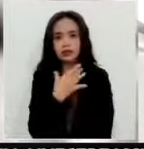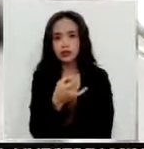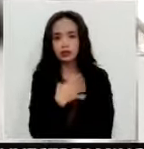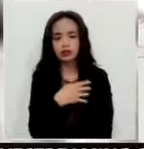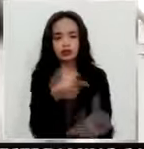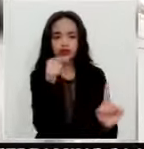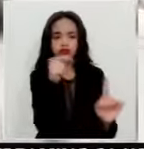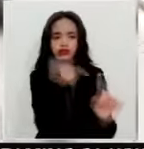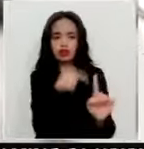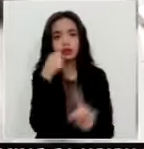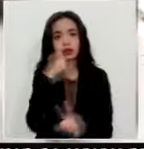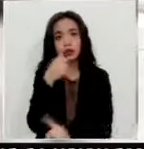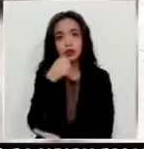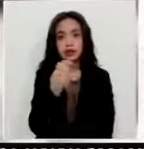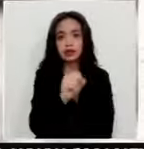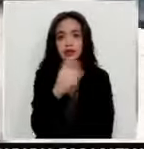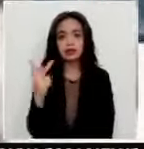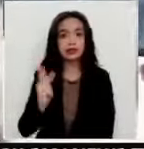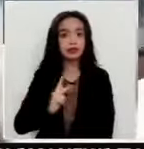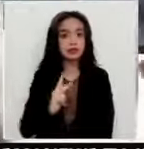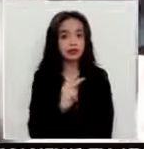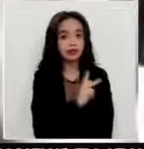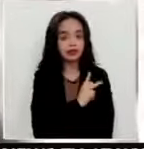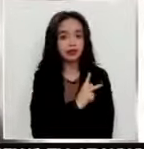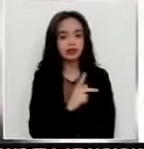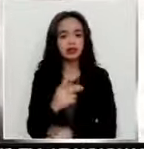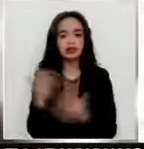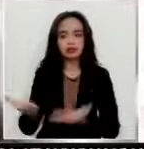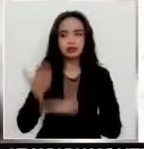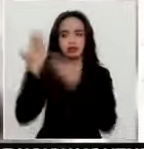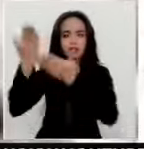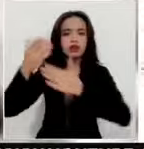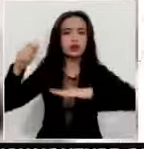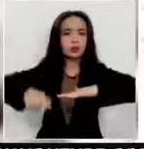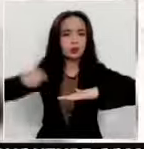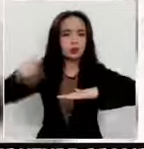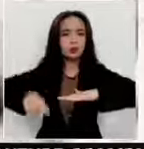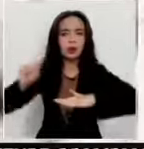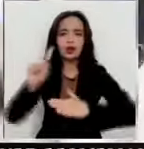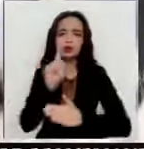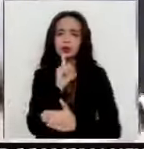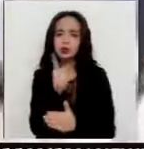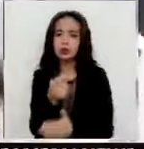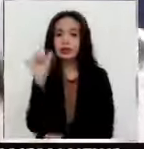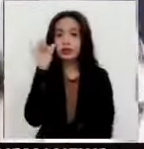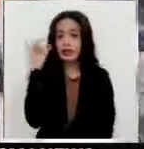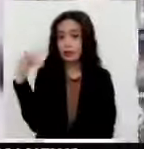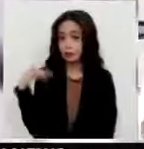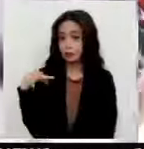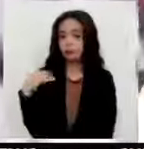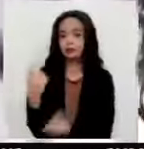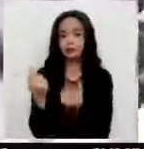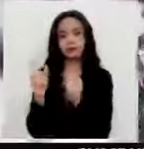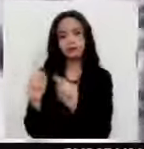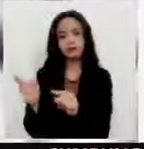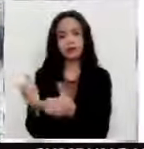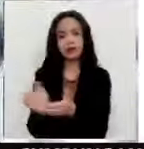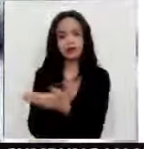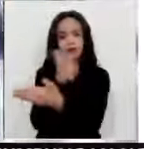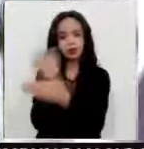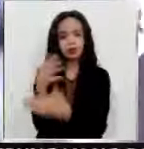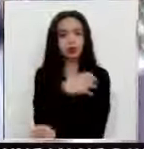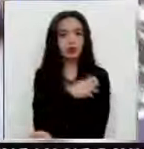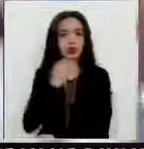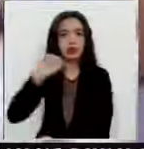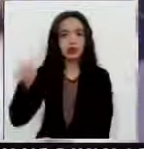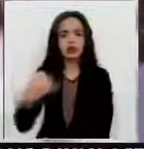complainant na isang SK kagawad. Sa korte niya raw ilalakad ang version niya ng katotohanan. Kahapon, dumulog sa San Juan Police ang complainant para isumbong